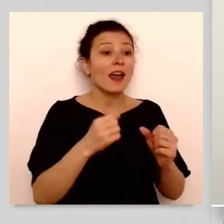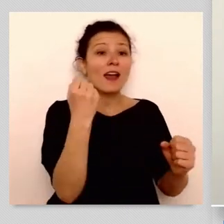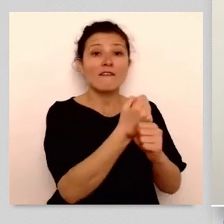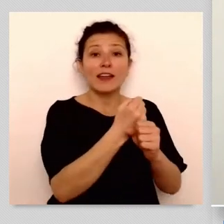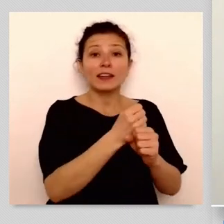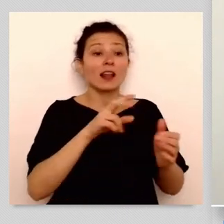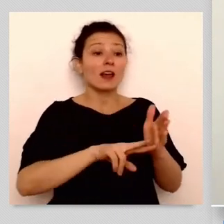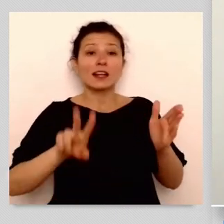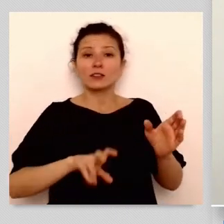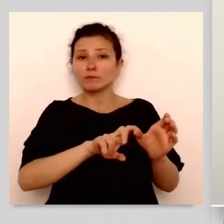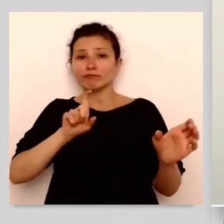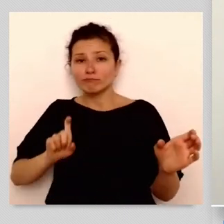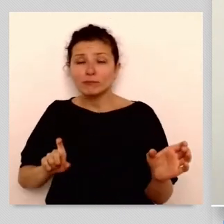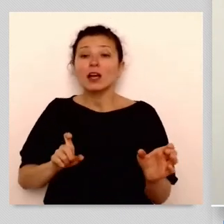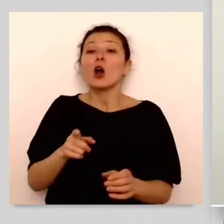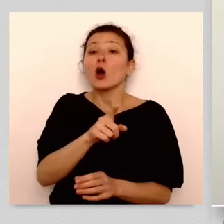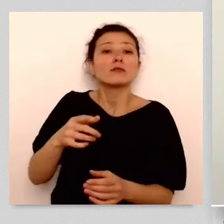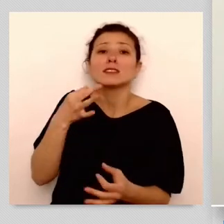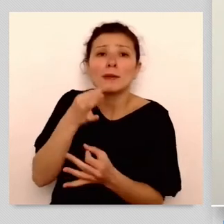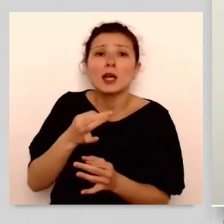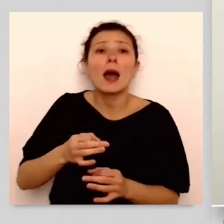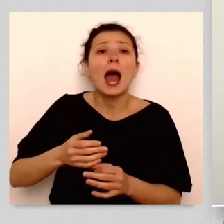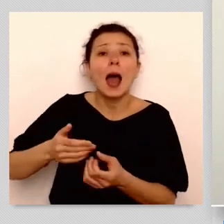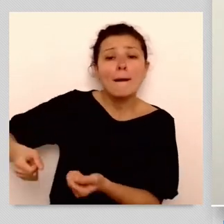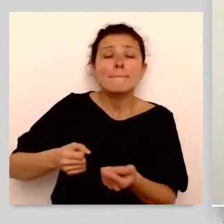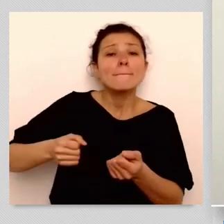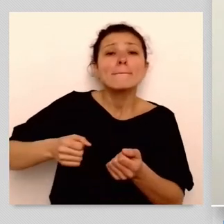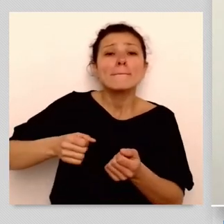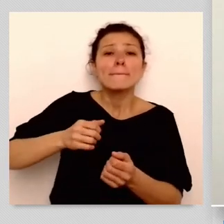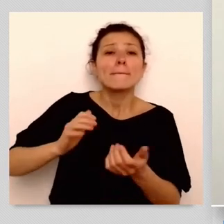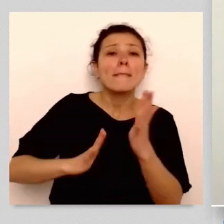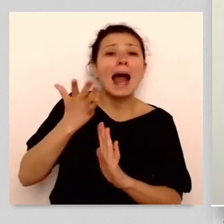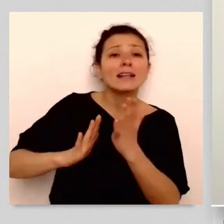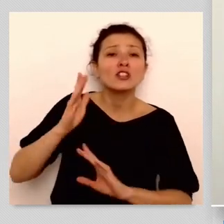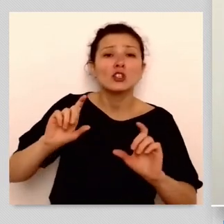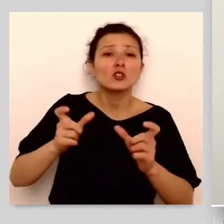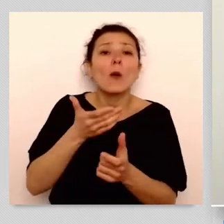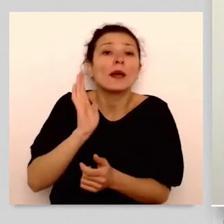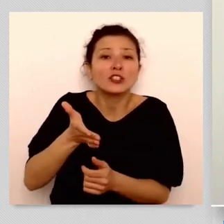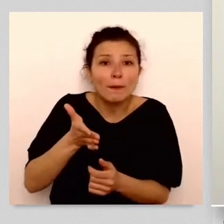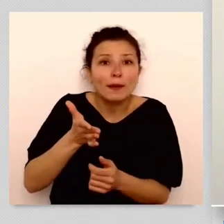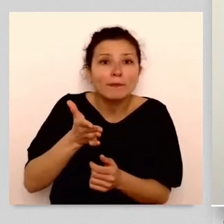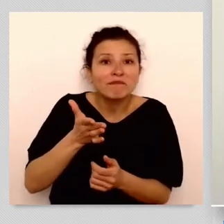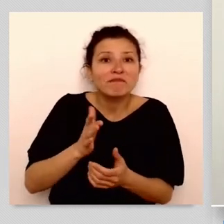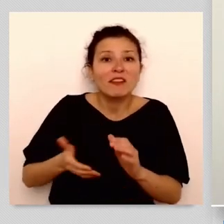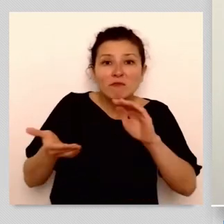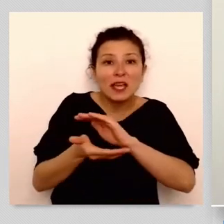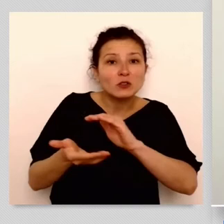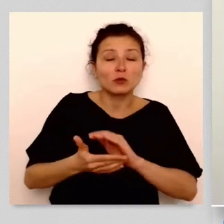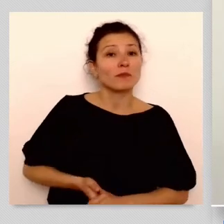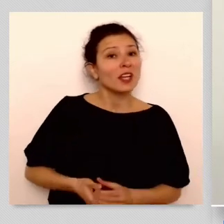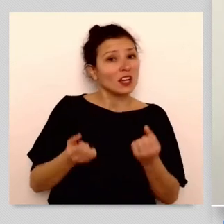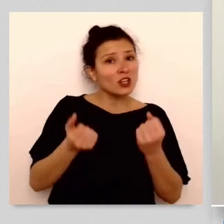zapytają, a czym my będziemy palić? To jest bardzo trudna odpowiedź, bo na polską wieś trudno będzie